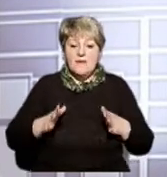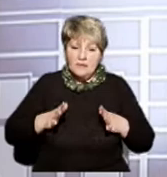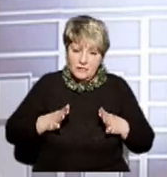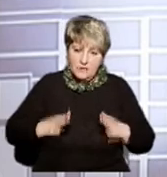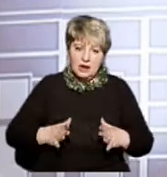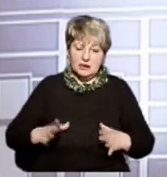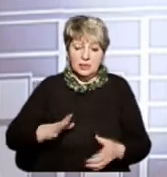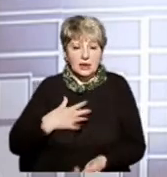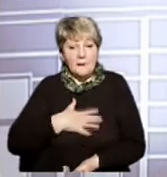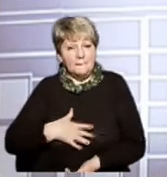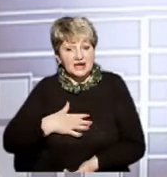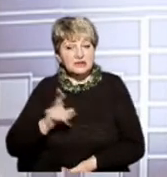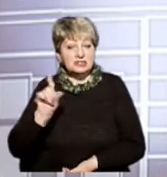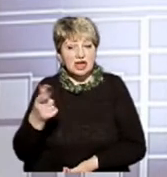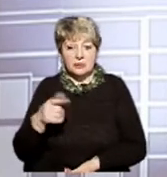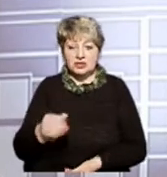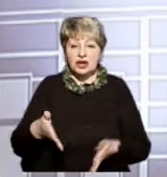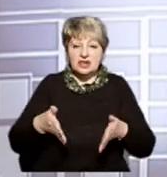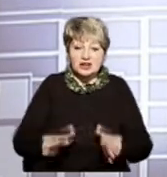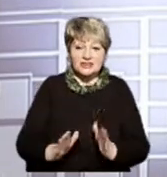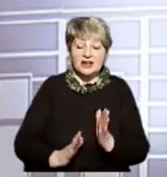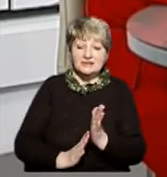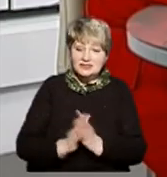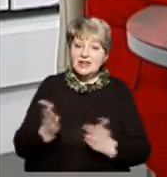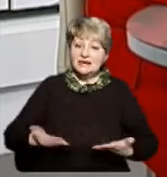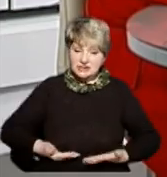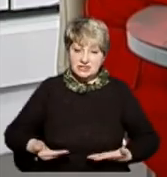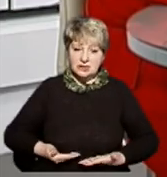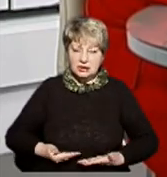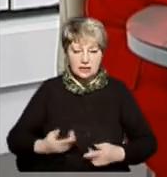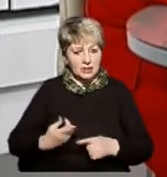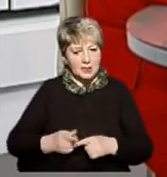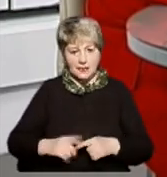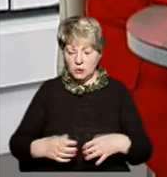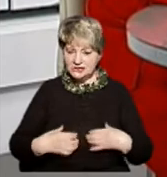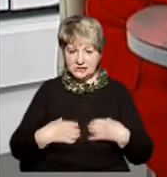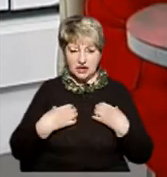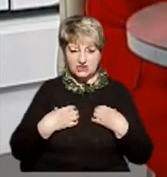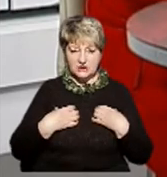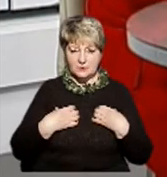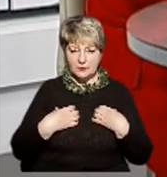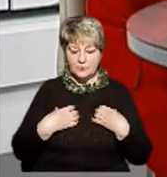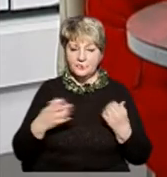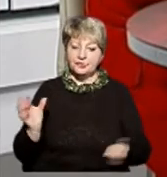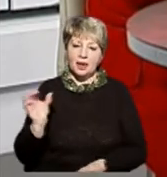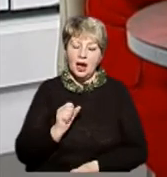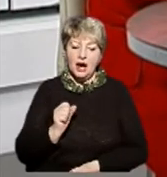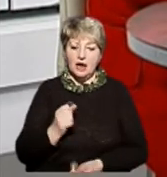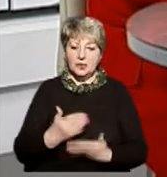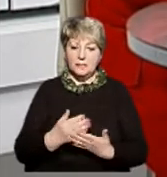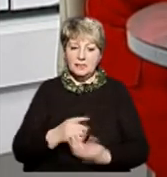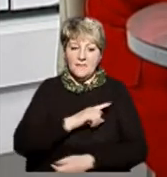прийшлося їм пережити там, де вони народились, там, де вони жили. Тому це дуже страшно. В фізичному плані це